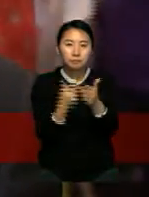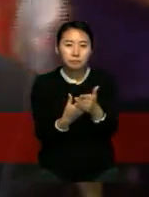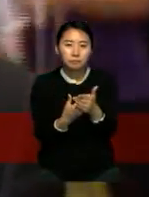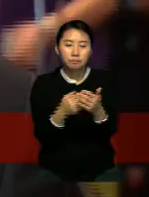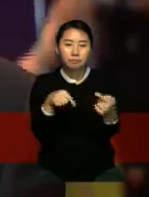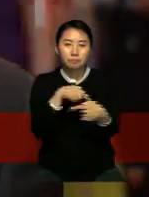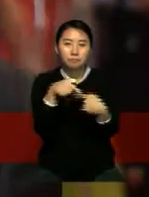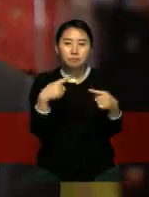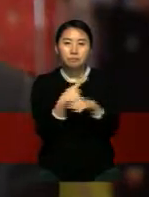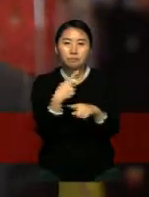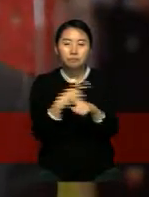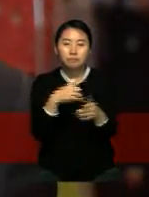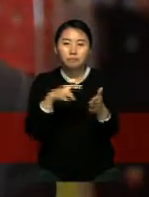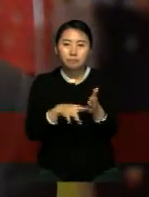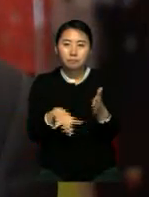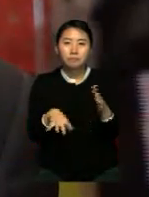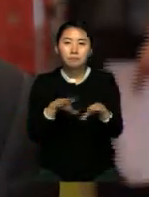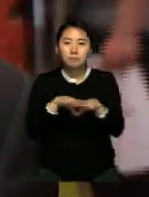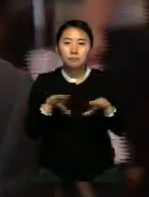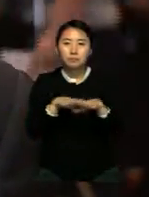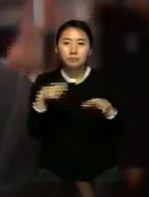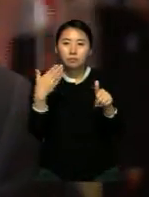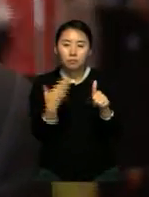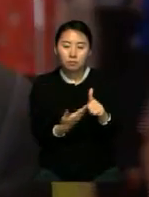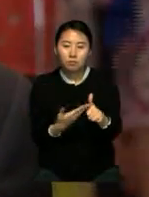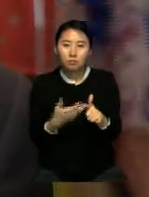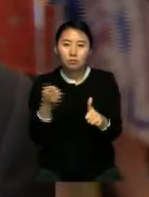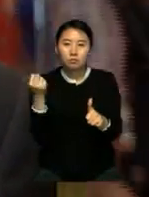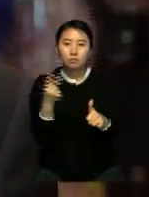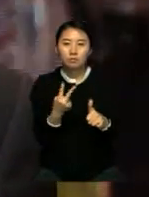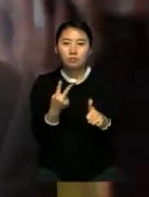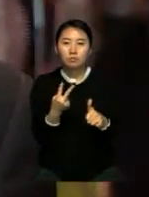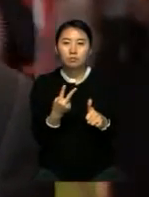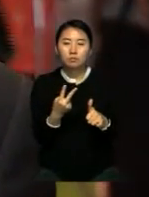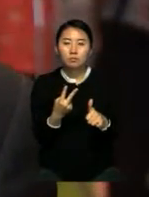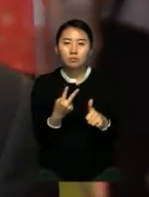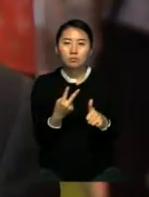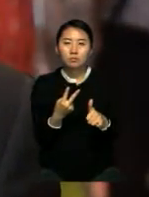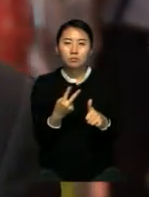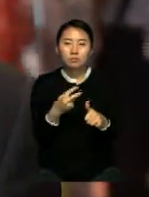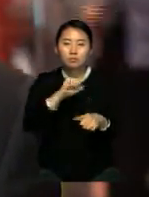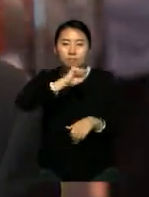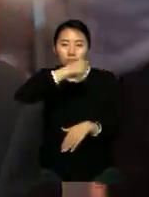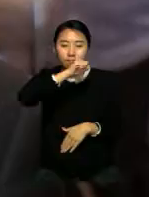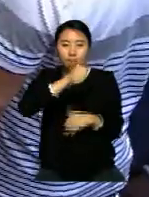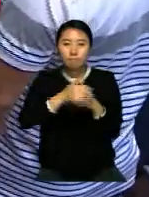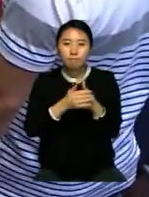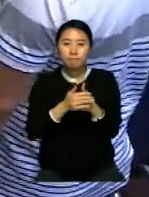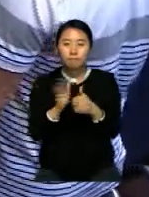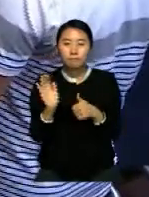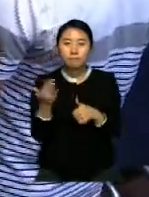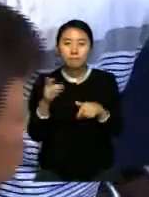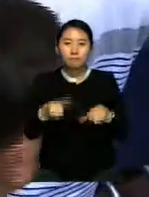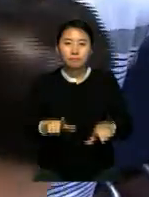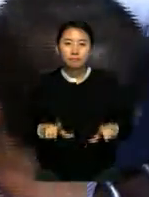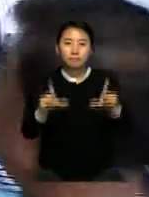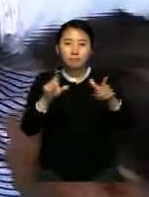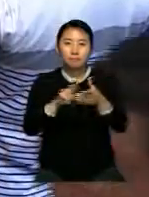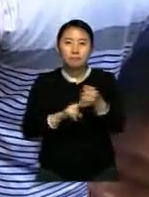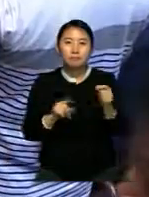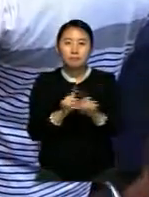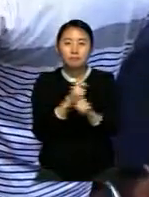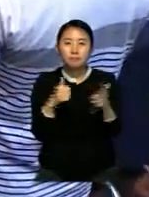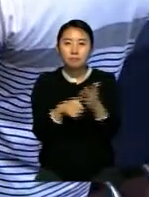시켜갖고서 체납액도 해결을 해주고 우리 그 재정에 도움이 될수 있도록. 이날 팔리지